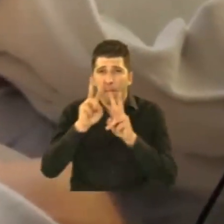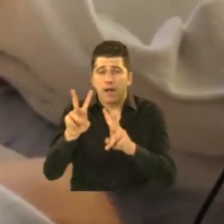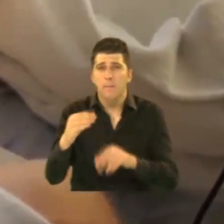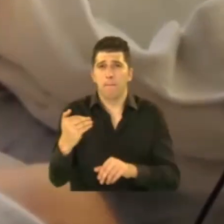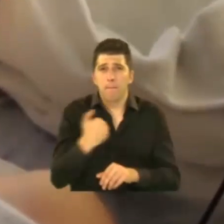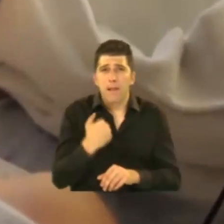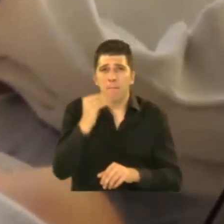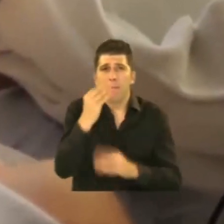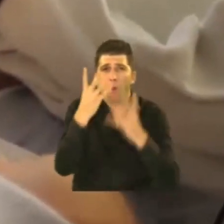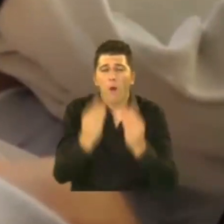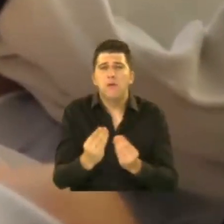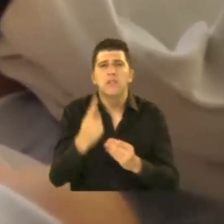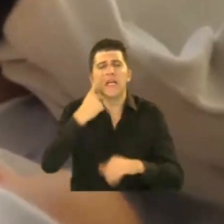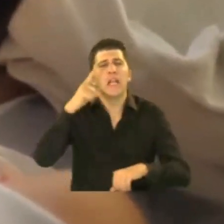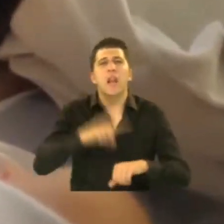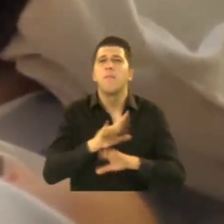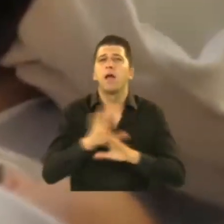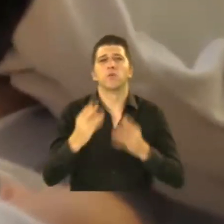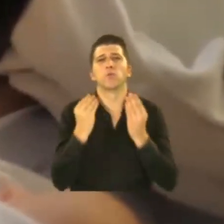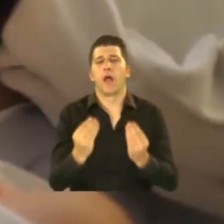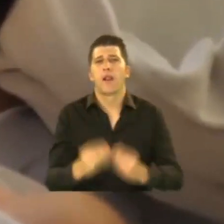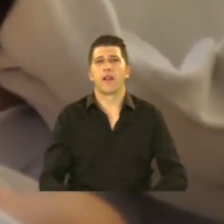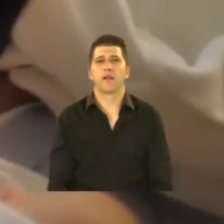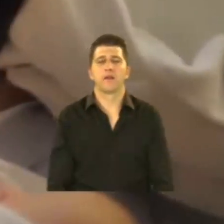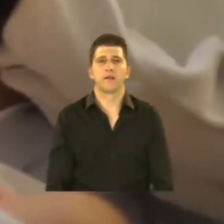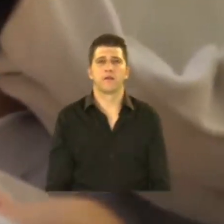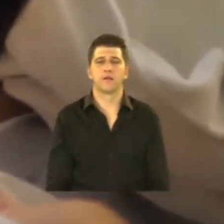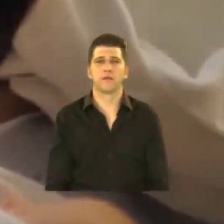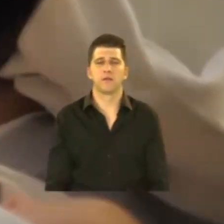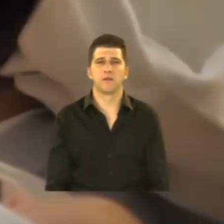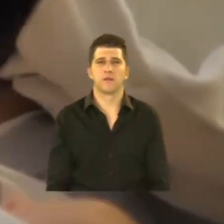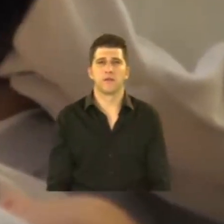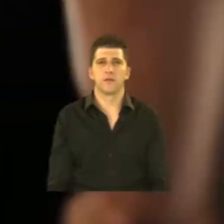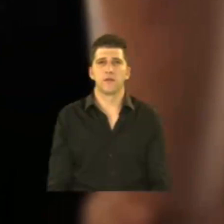İlk kez baktığım bebeğin benim bebeğimin olması inanılmaz güzel.